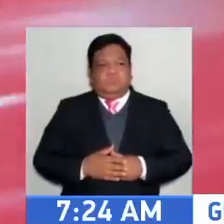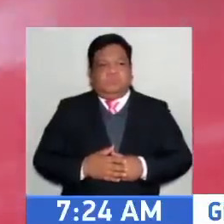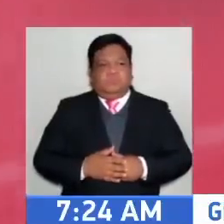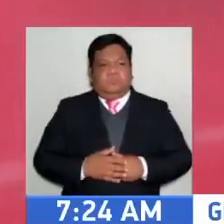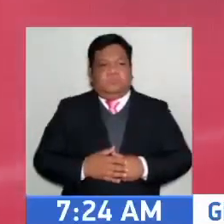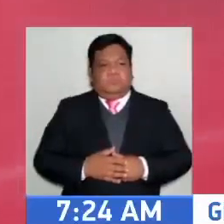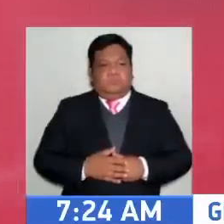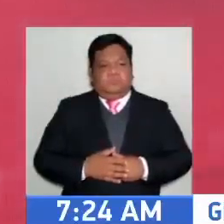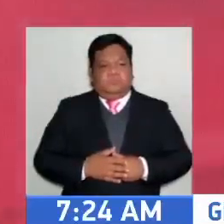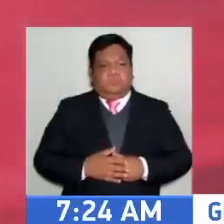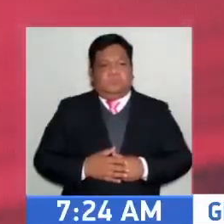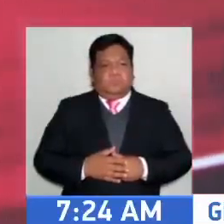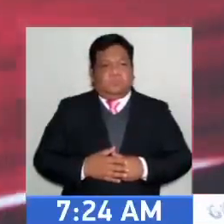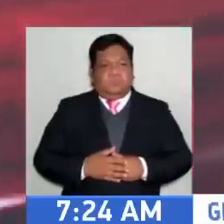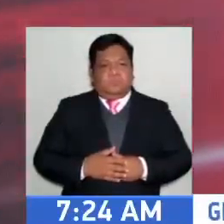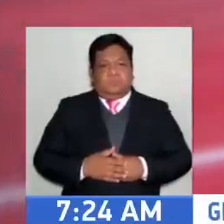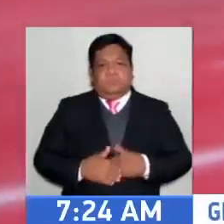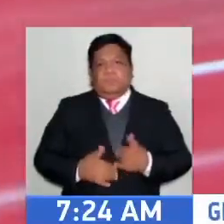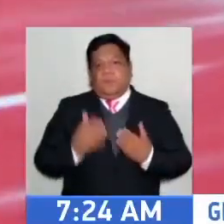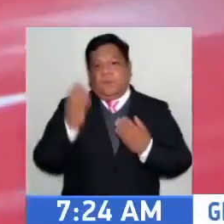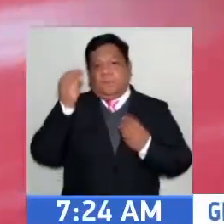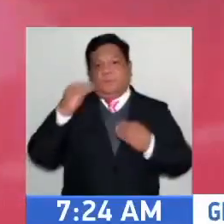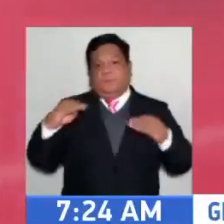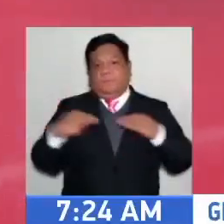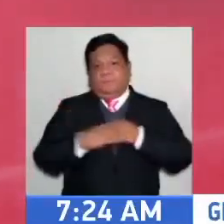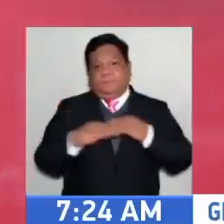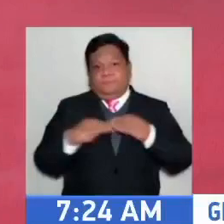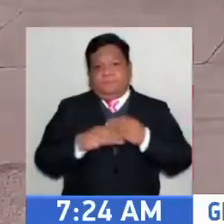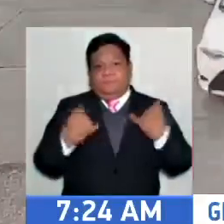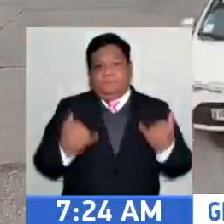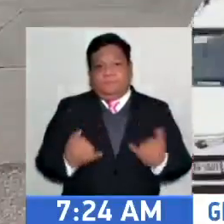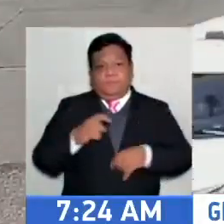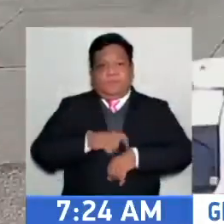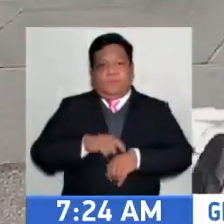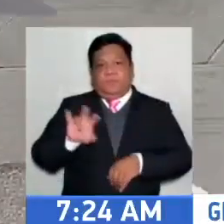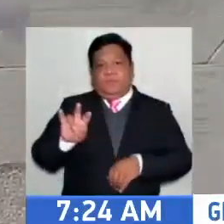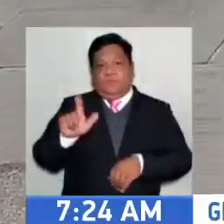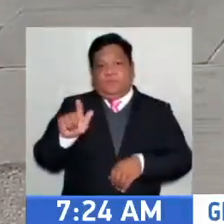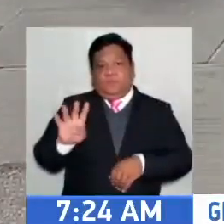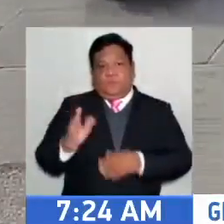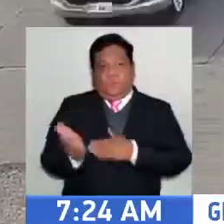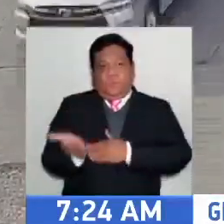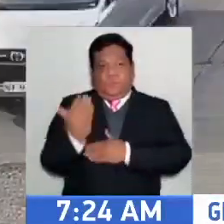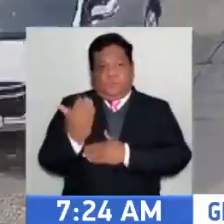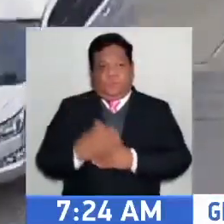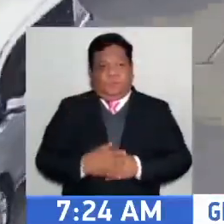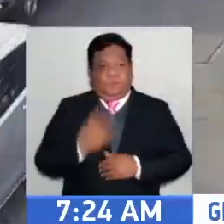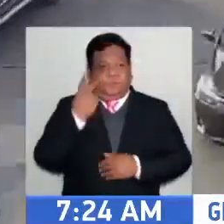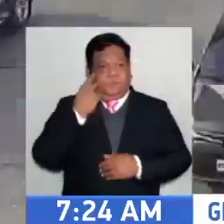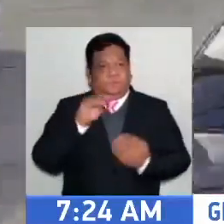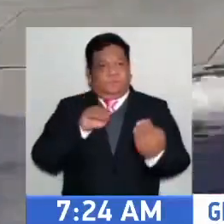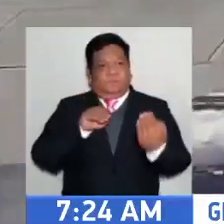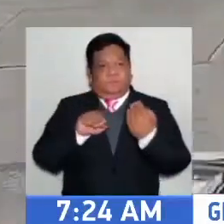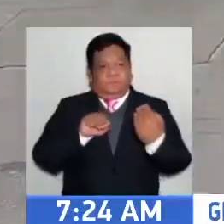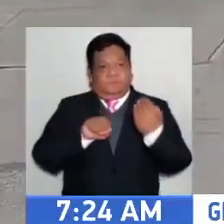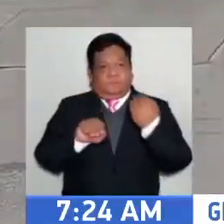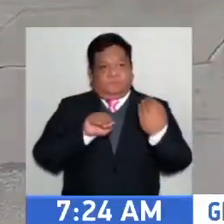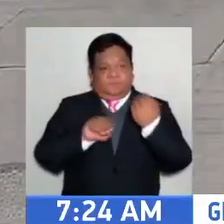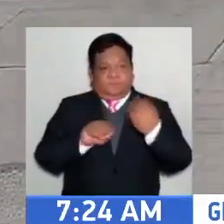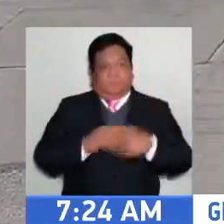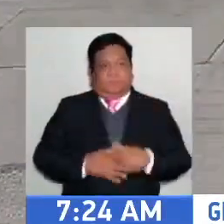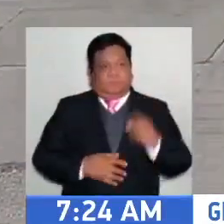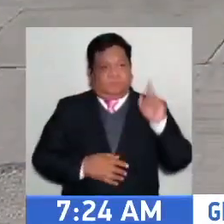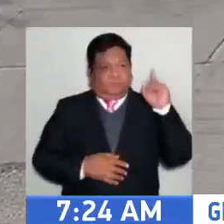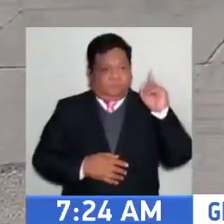Traffic here tayo ngayon pong 7:24 ng umaga. Tingnan natin sitwasyon sa Ross Boulevard, dyan po sa Calao. Maluwag po ang daloy ng trapiko